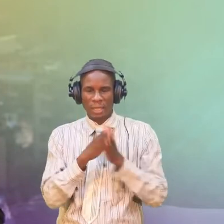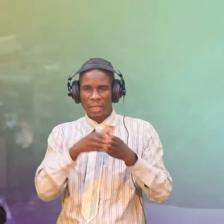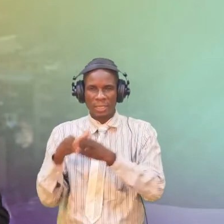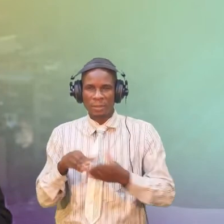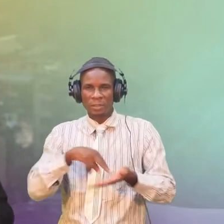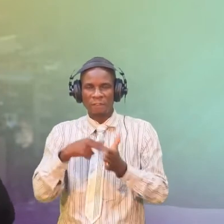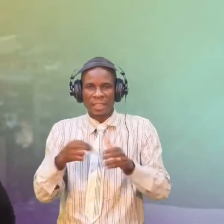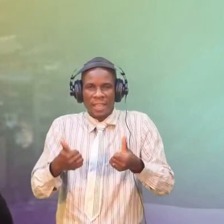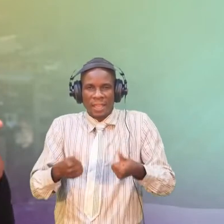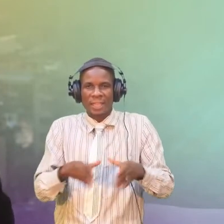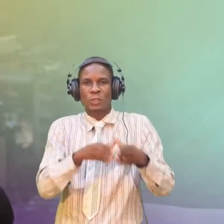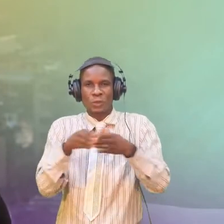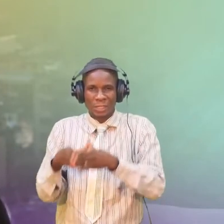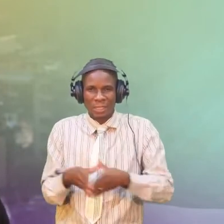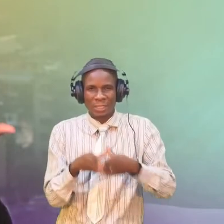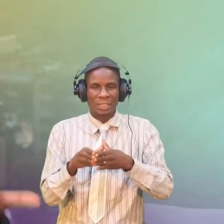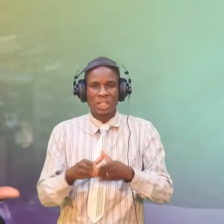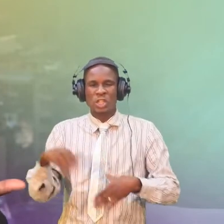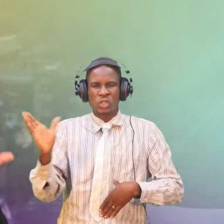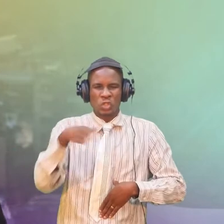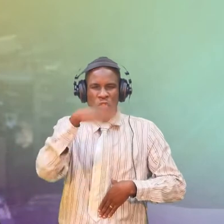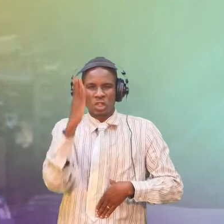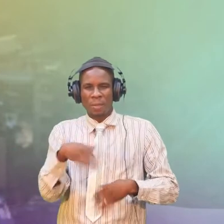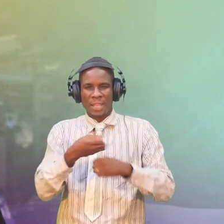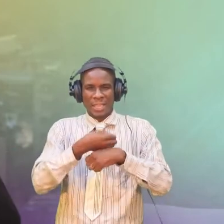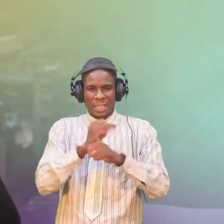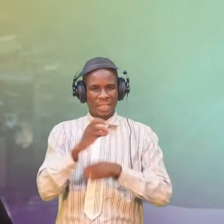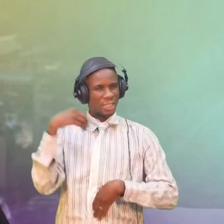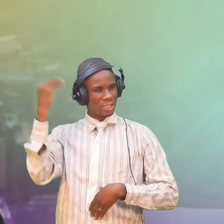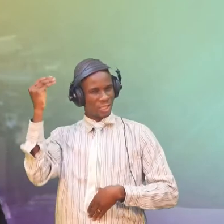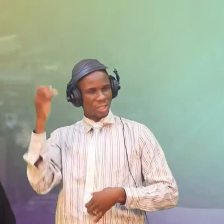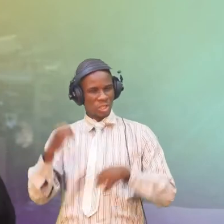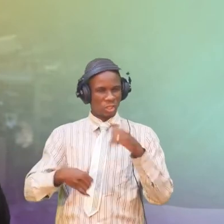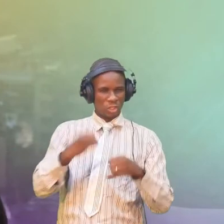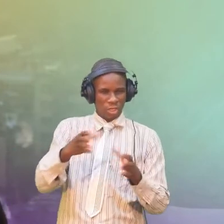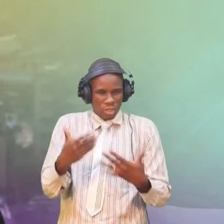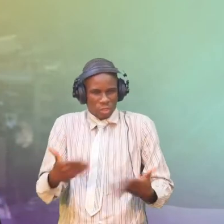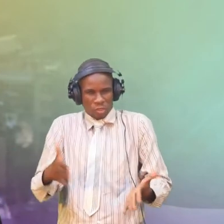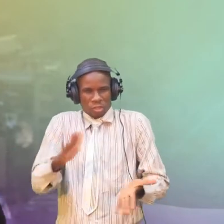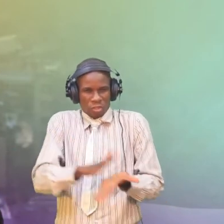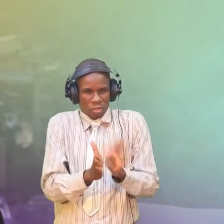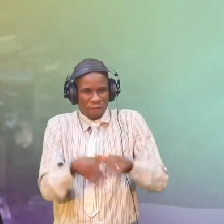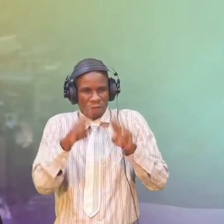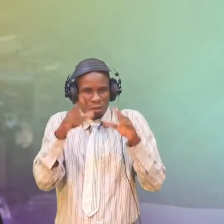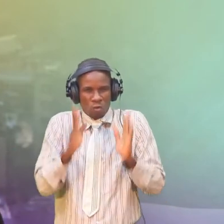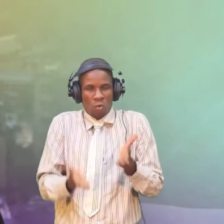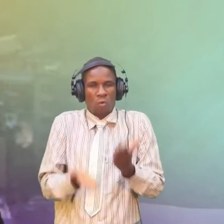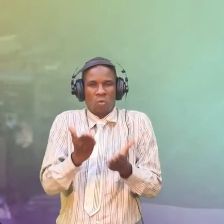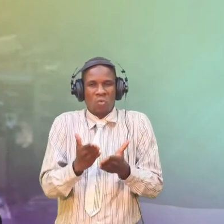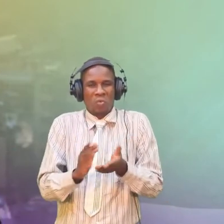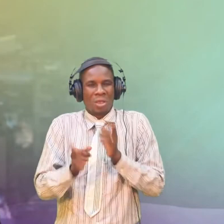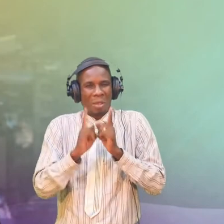kwamba familia ambao wanaomba pamoja wanadumu pamoja. Qui serait devenue religieuse